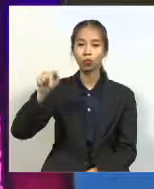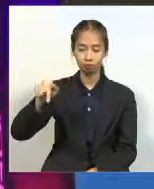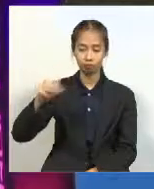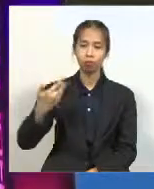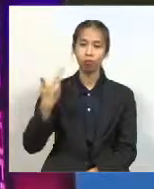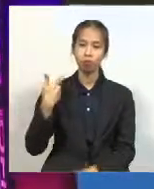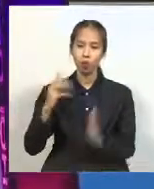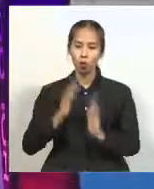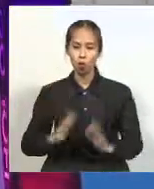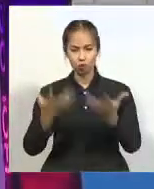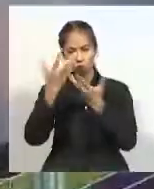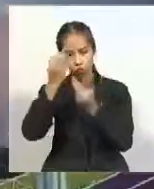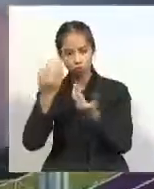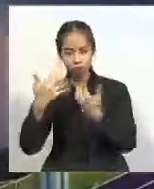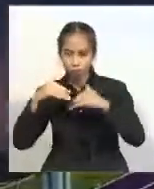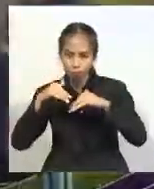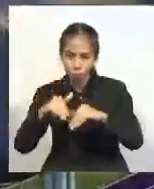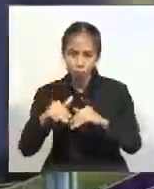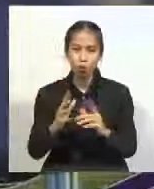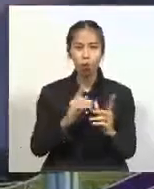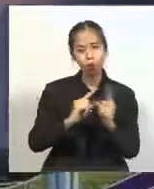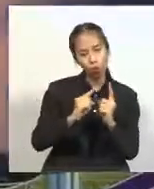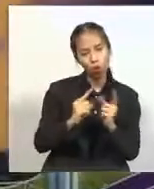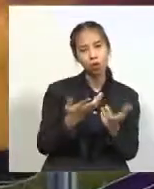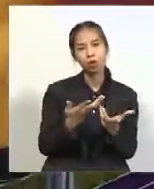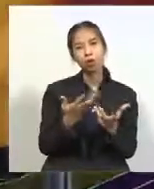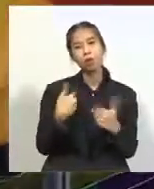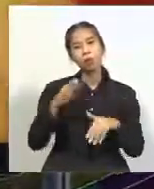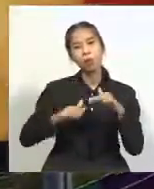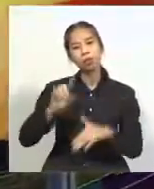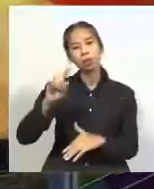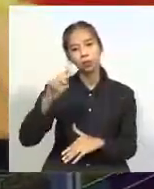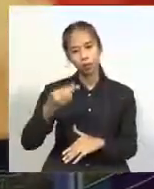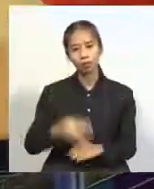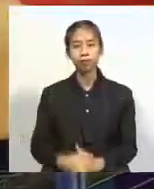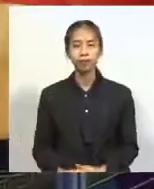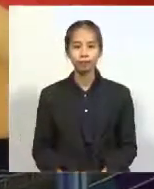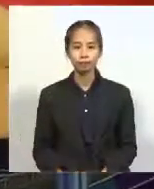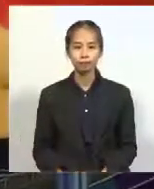ซึ่งก็มีผู้เข้าชมงานและเจรจาธุรกิจมากกว่า 10,000 รายค่ะ